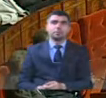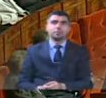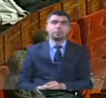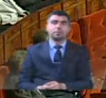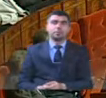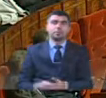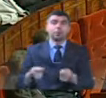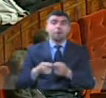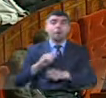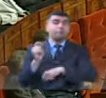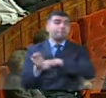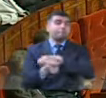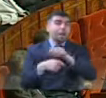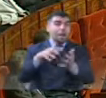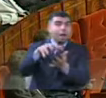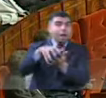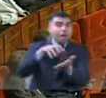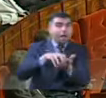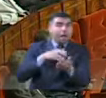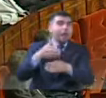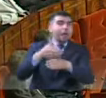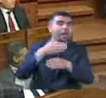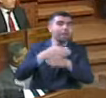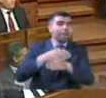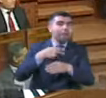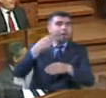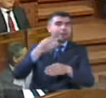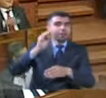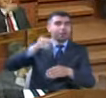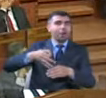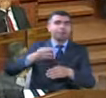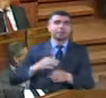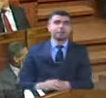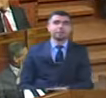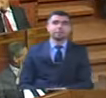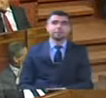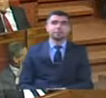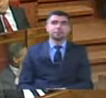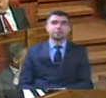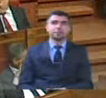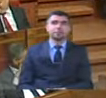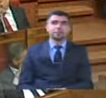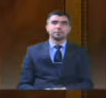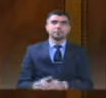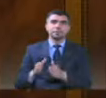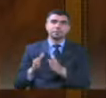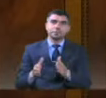زعما فلاح وكنتي كتمتعنا في الفلاحه كتهضر مزيان ما عندي ما نقول، فهمتي.